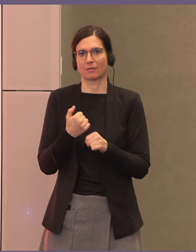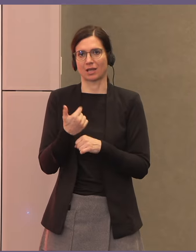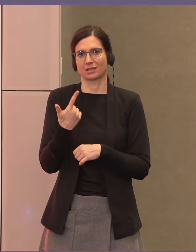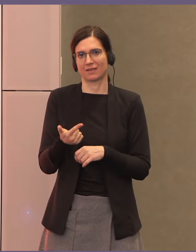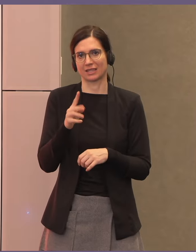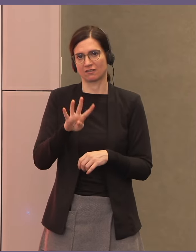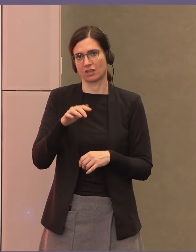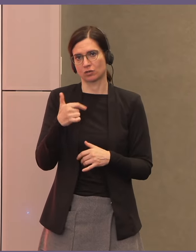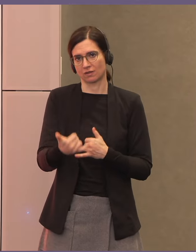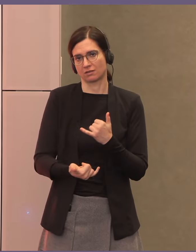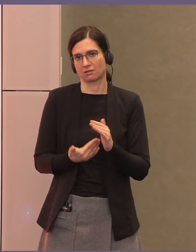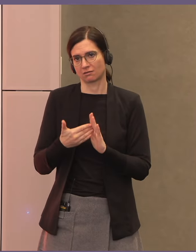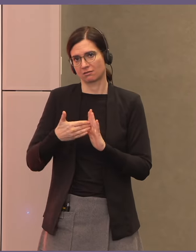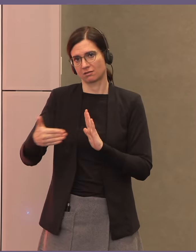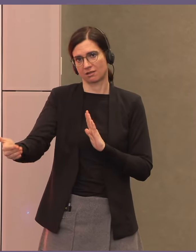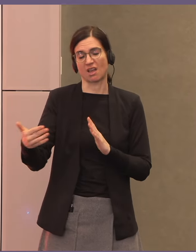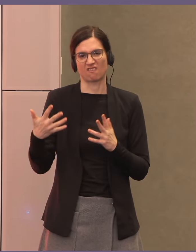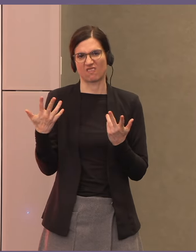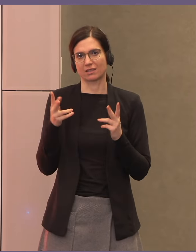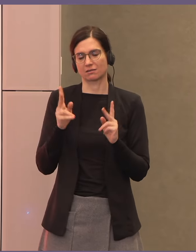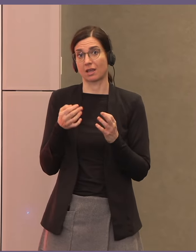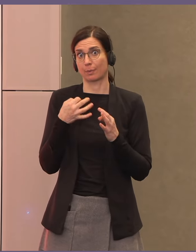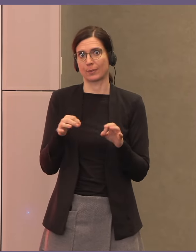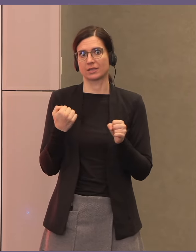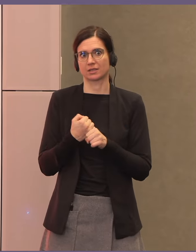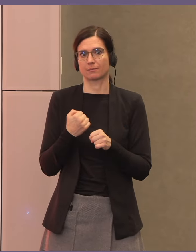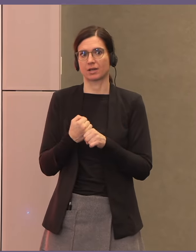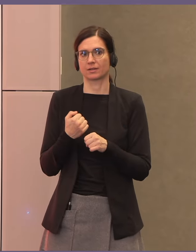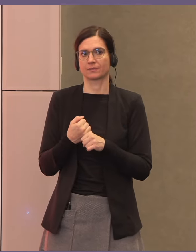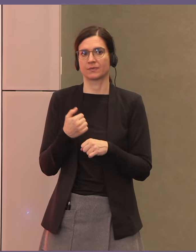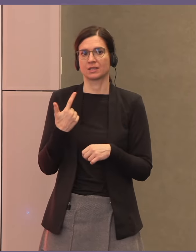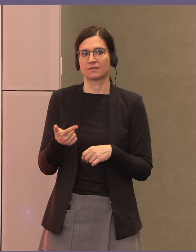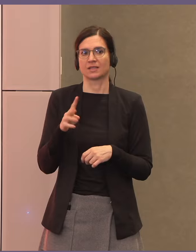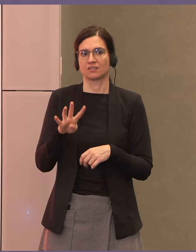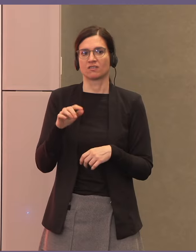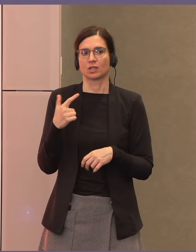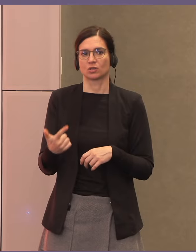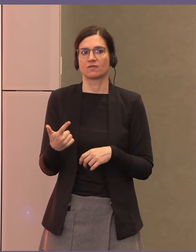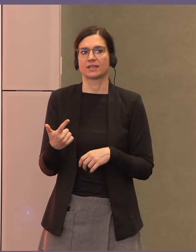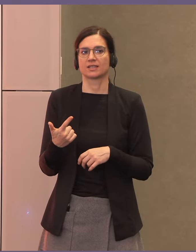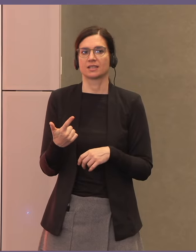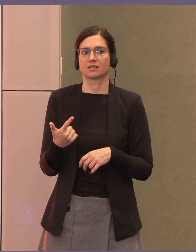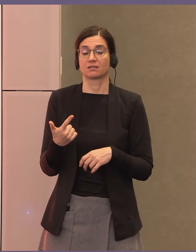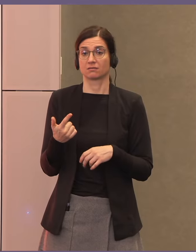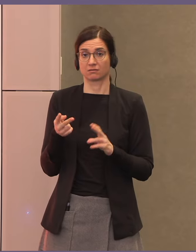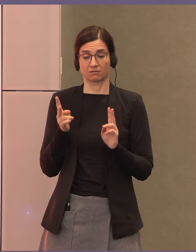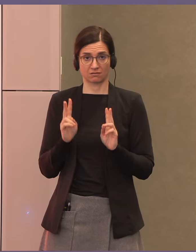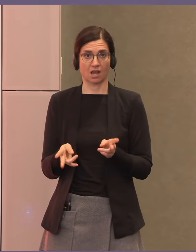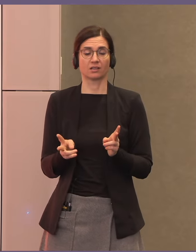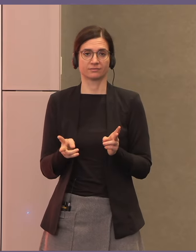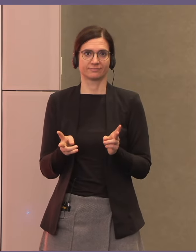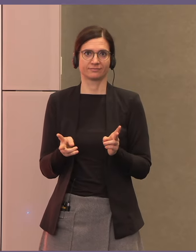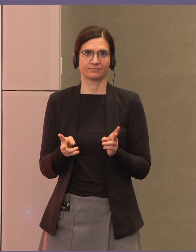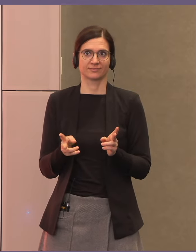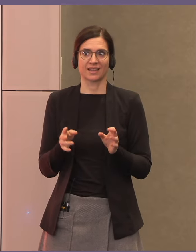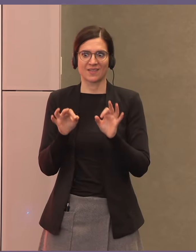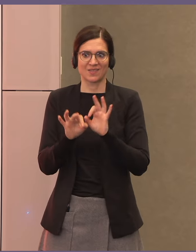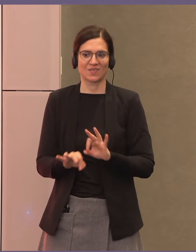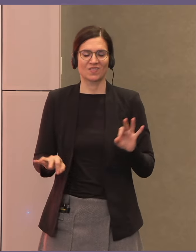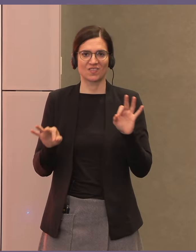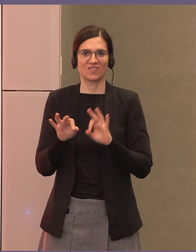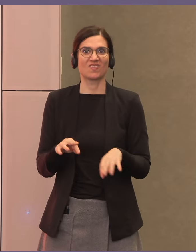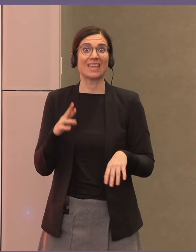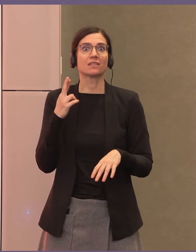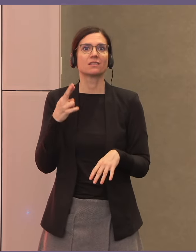auch vielleicht noch besser angehen können das Jahr 2024 kann eigentlich ein Fest der